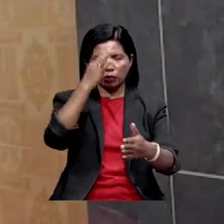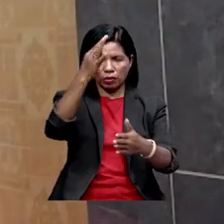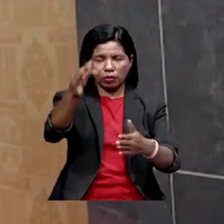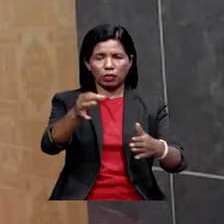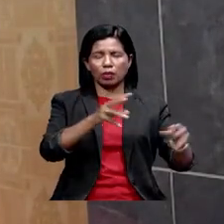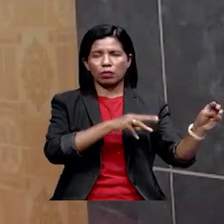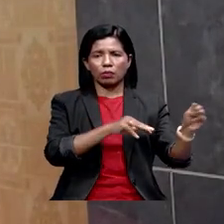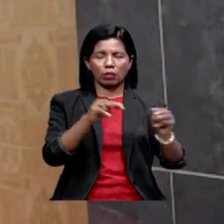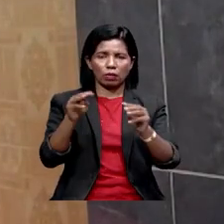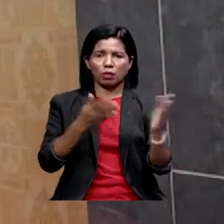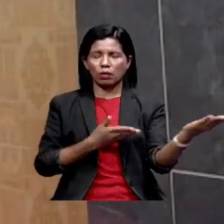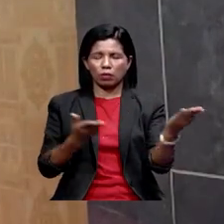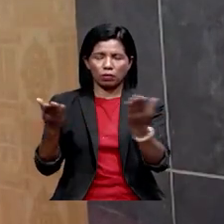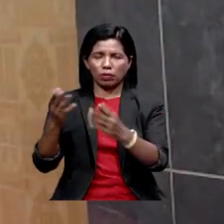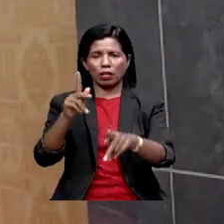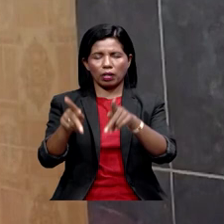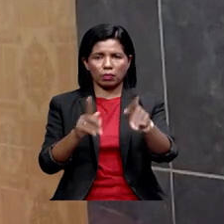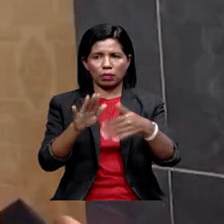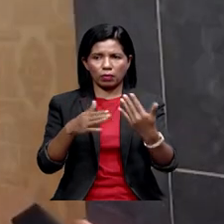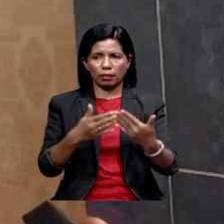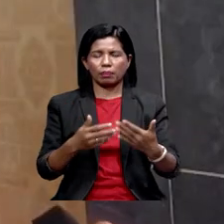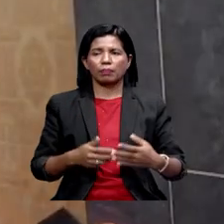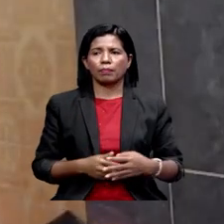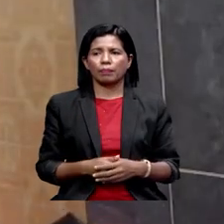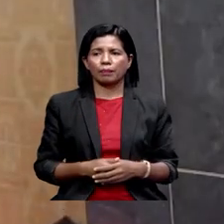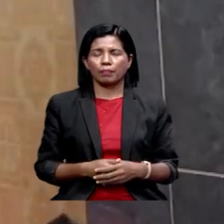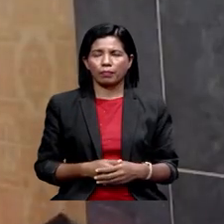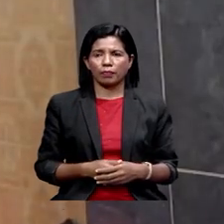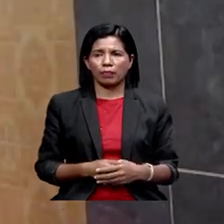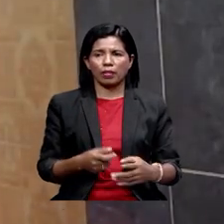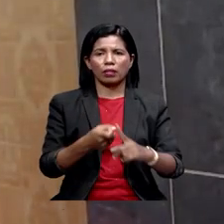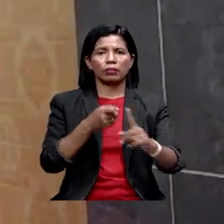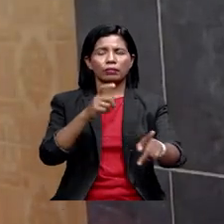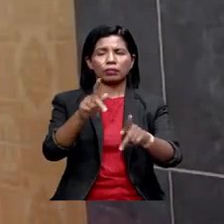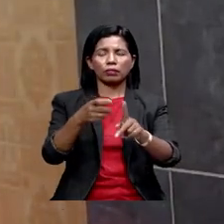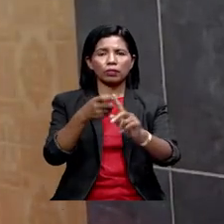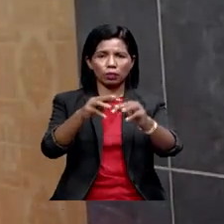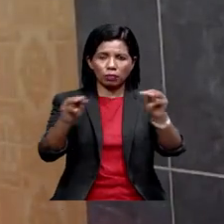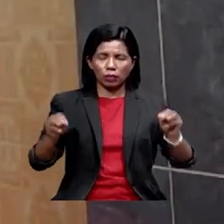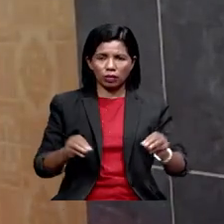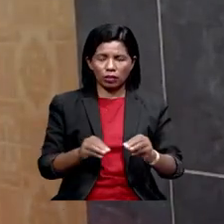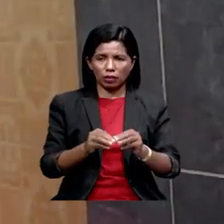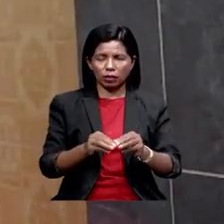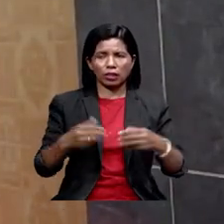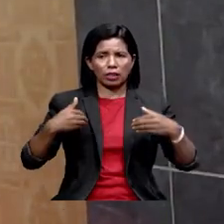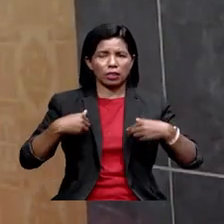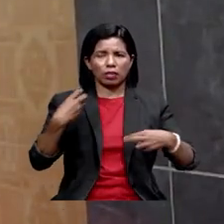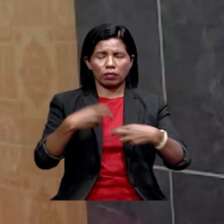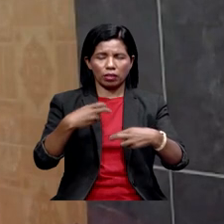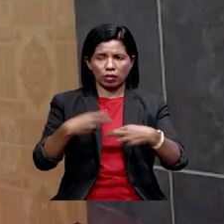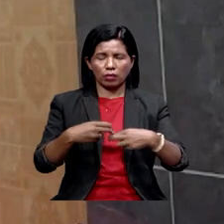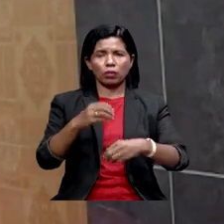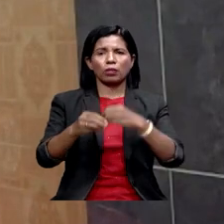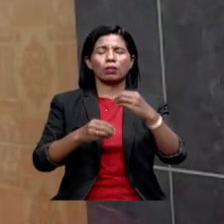movimenta tenia peregrino sira pra kusi cada municipio apresenta ia dificuldade kono ba